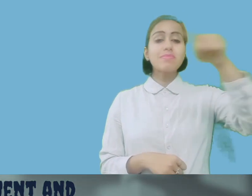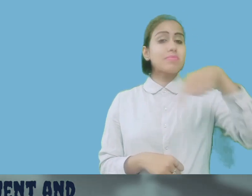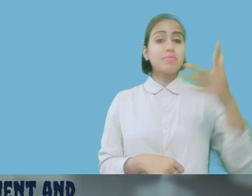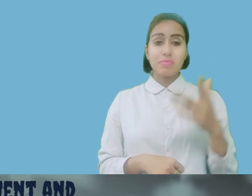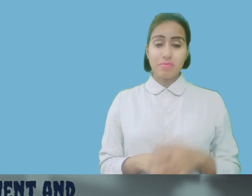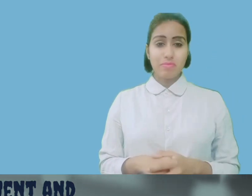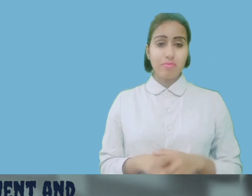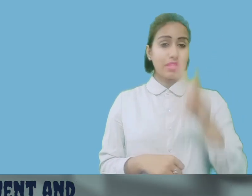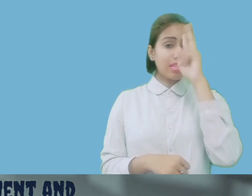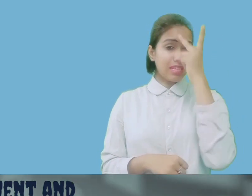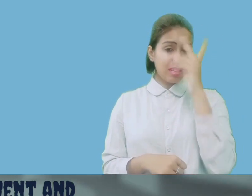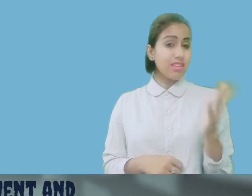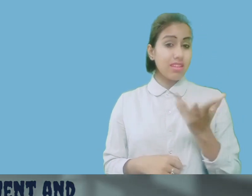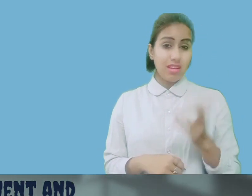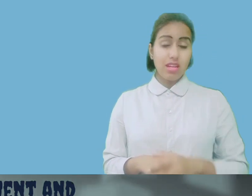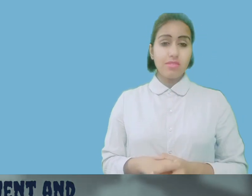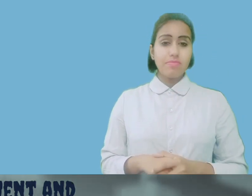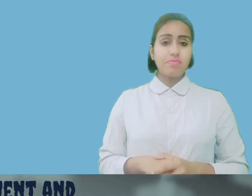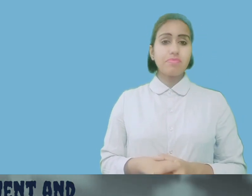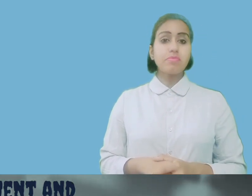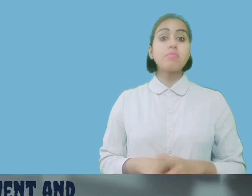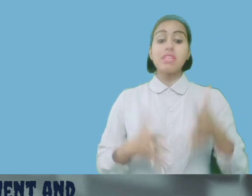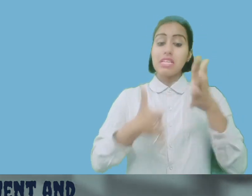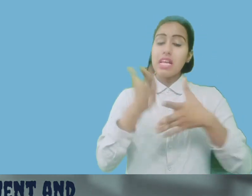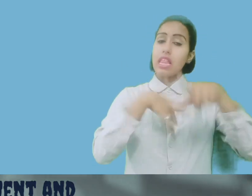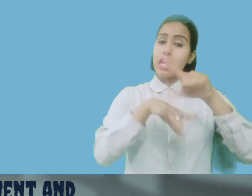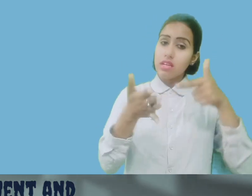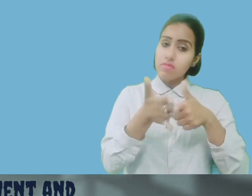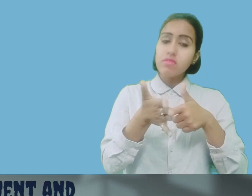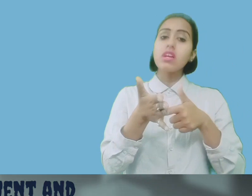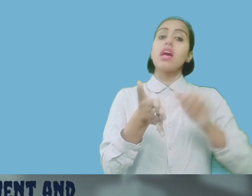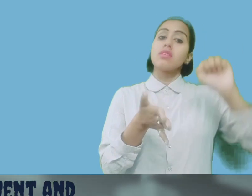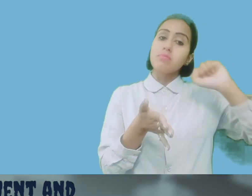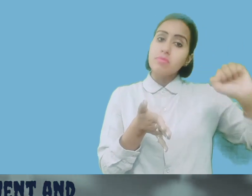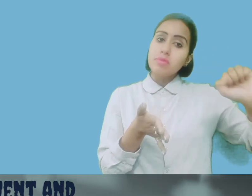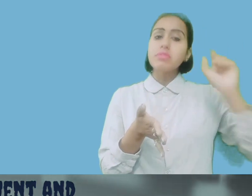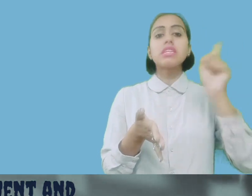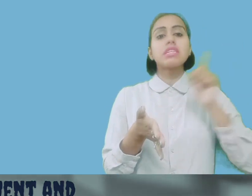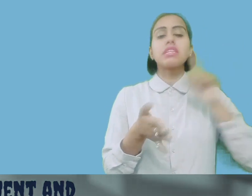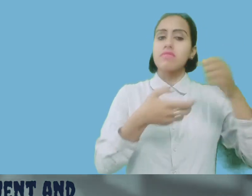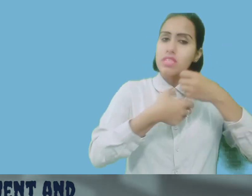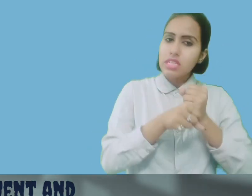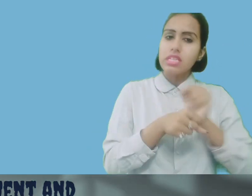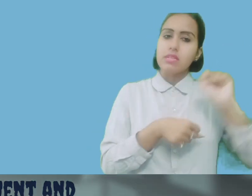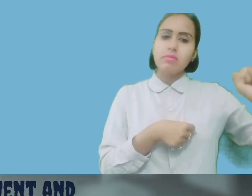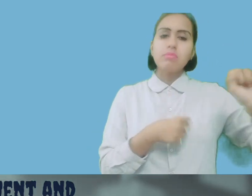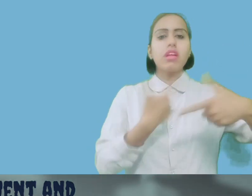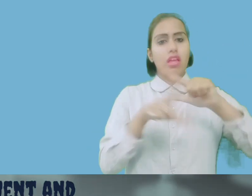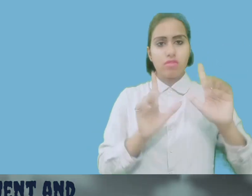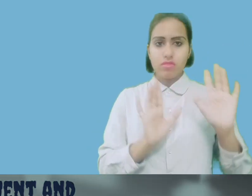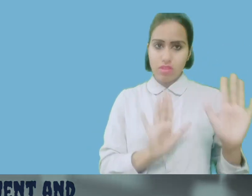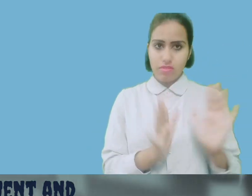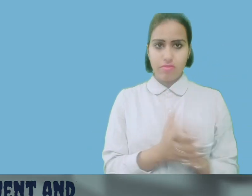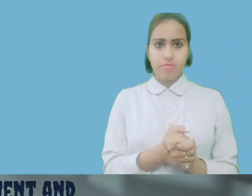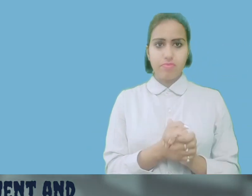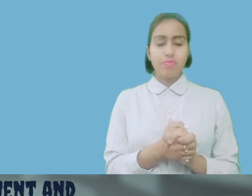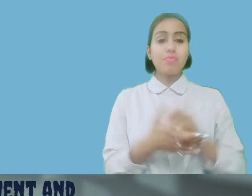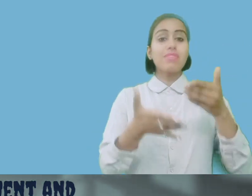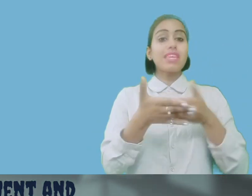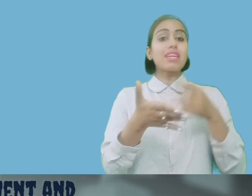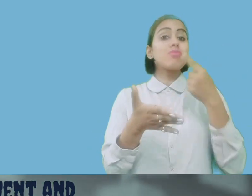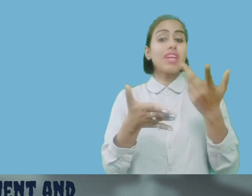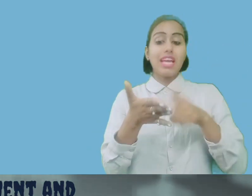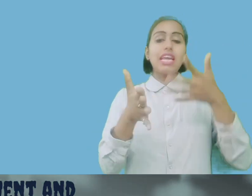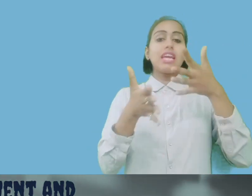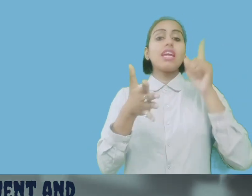वो बताती हूँ। थोड़ा सा जूम करिएगा। मैं आपको बेसिकली अगर आप कभी किसी डेफ से मिलते